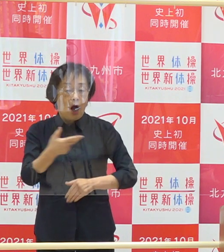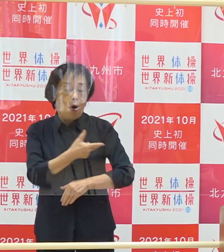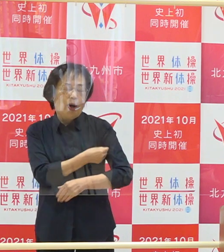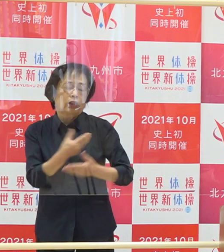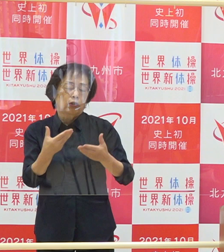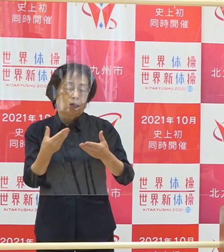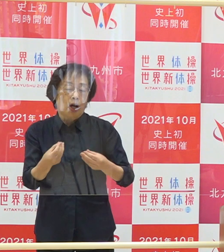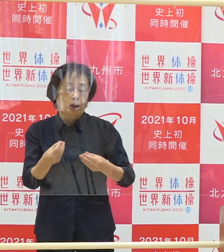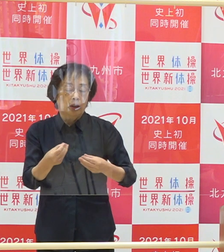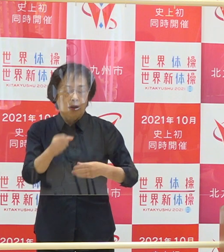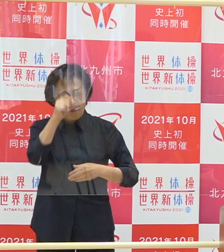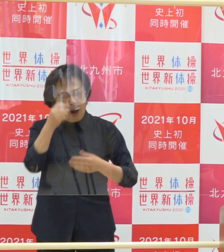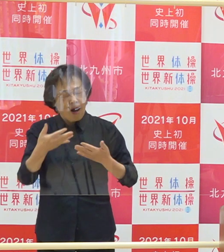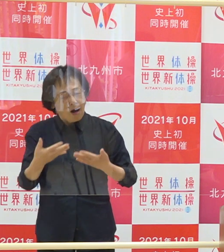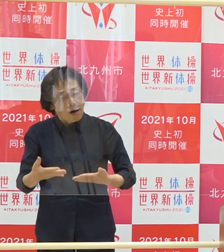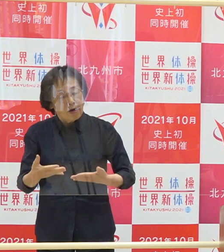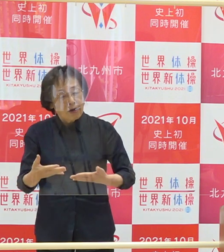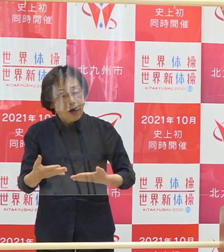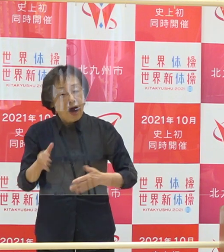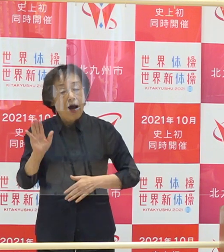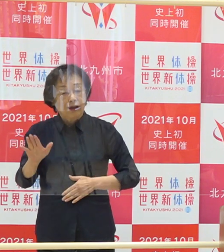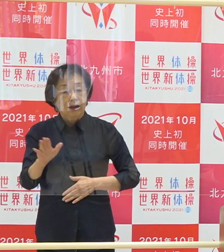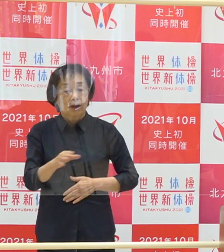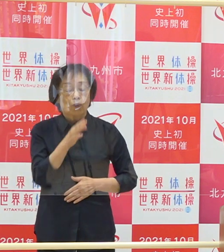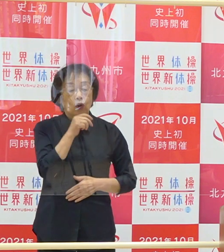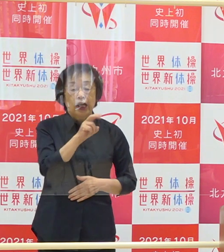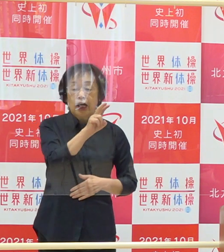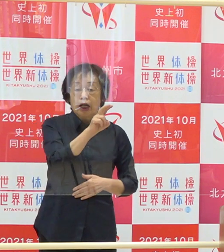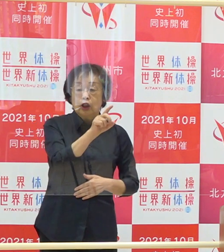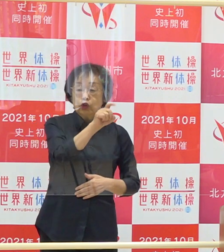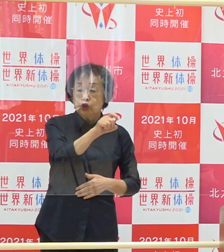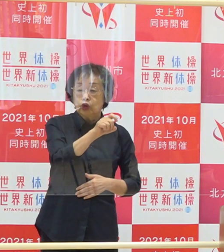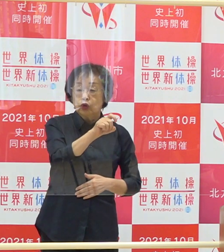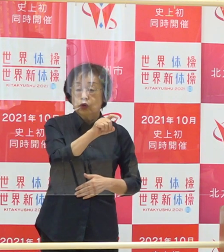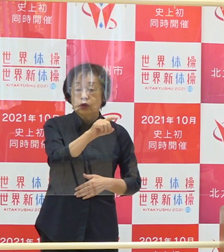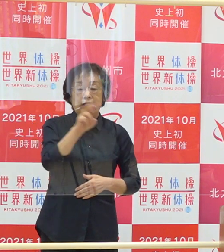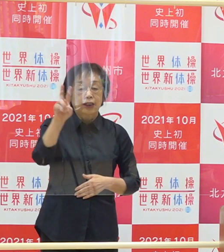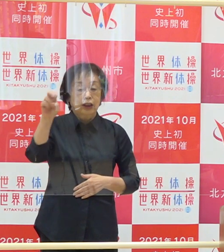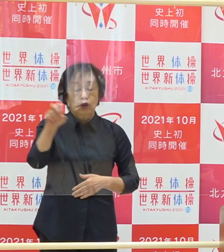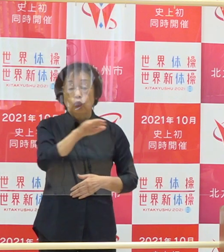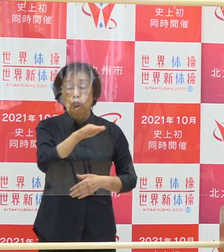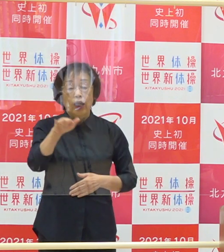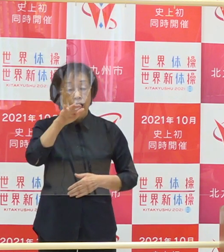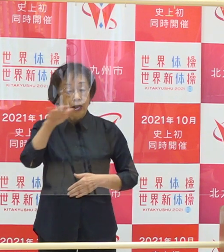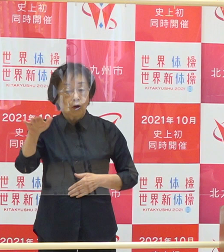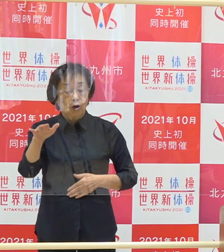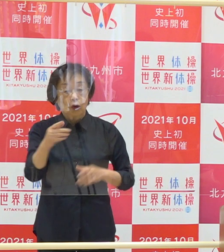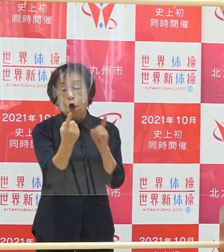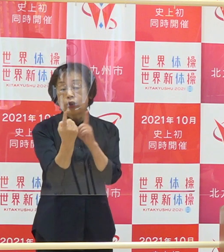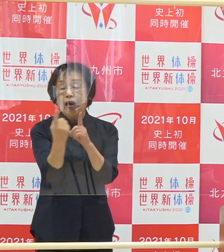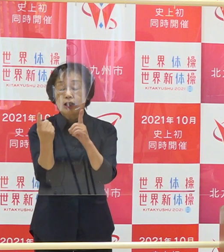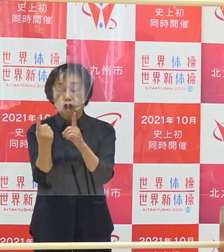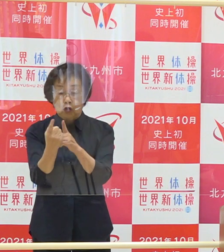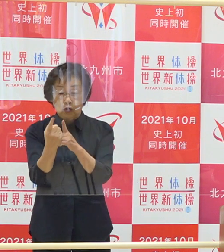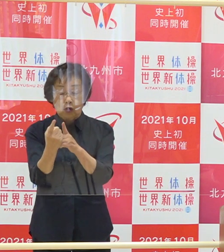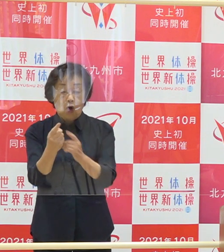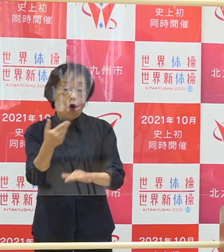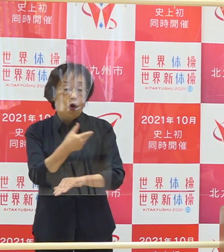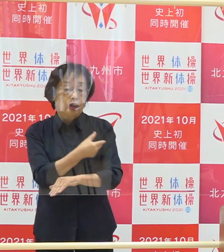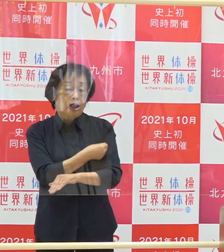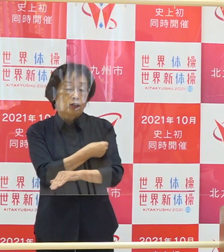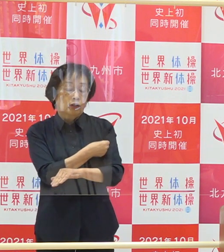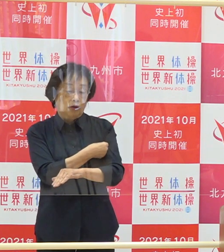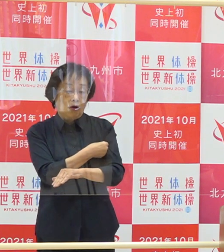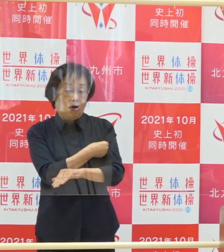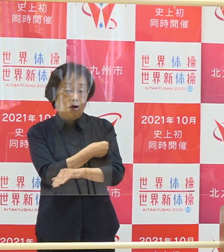これを踏まえまして、10代20代男性の方を中心に接種の選択肢を提供したい、ま